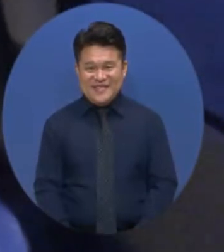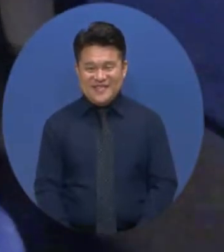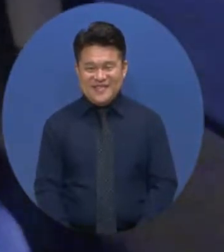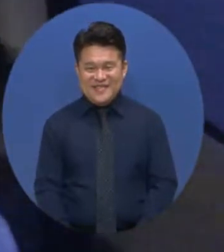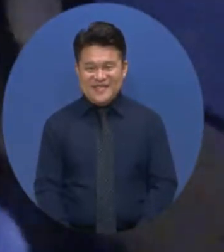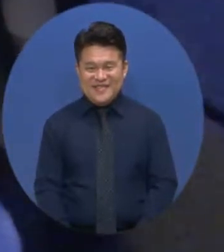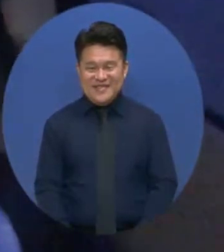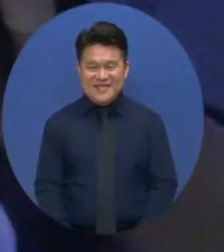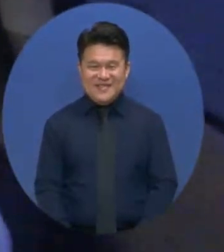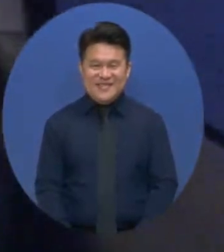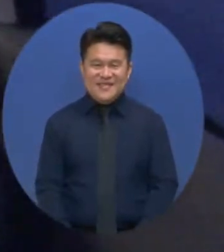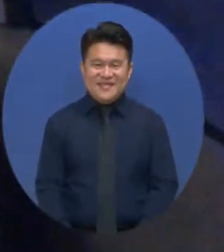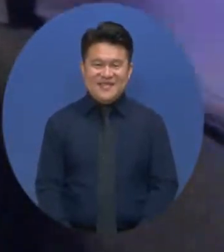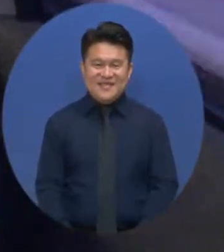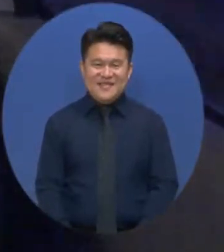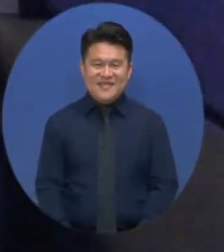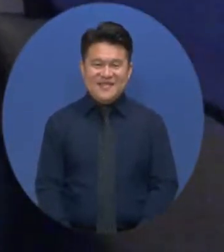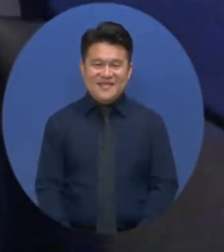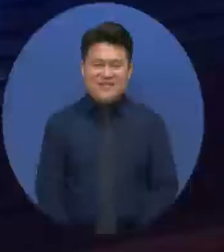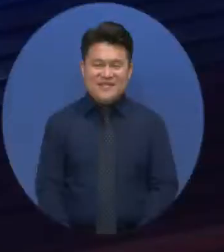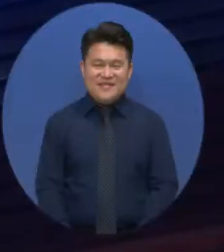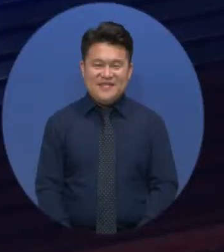기분을 들긴 하네요.